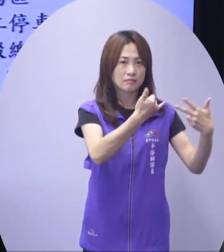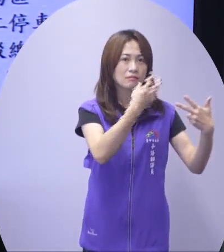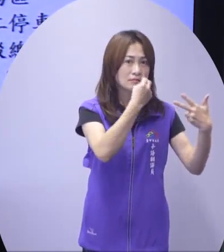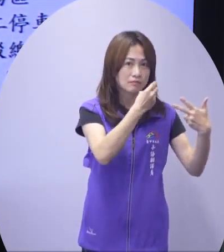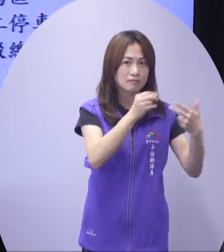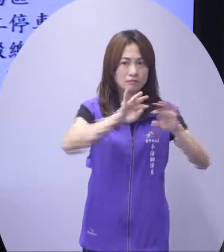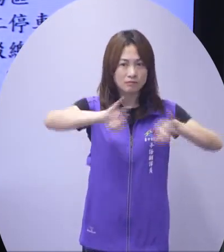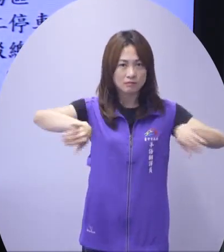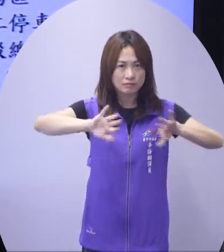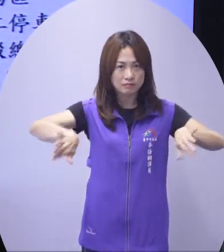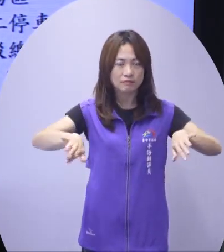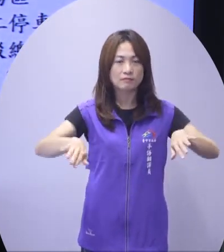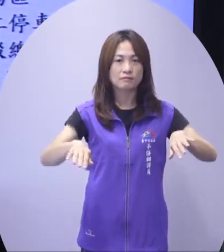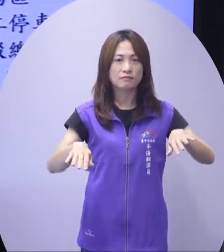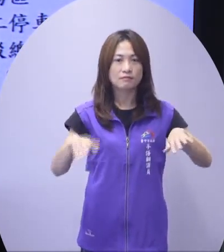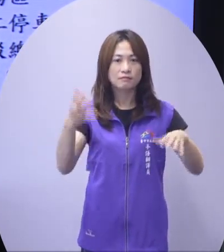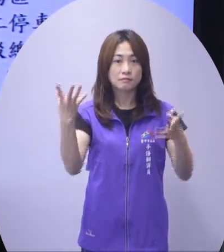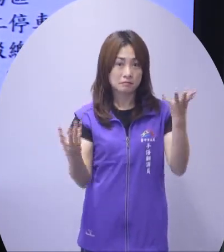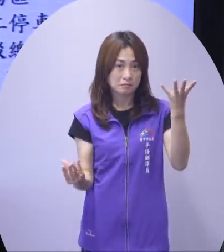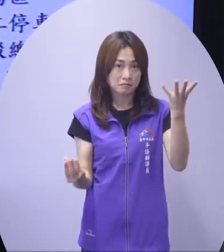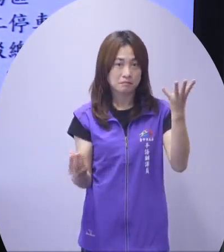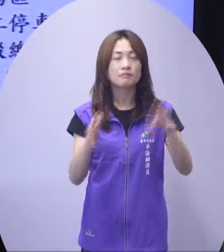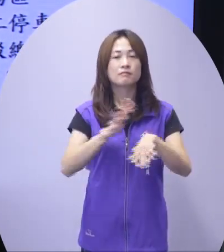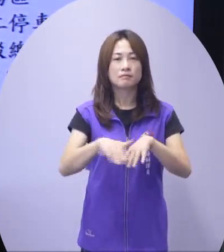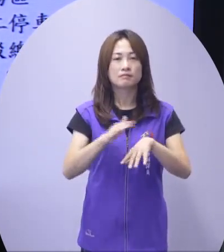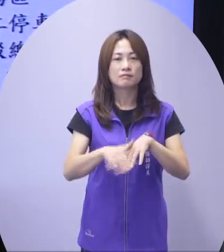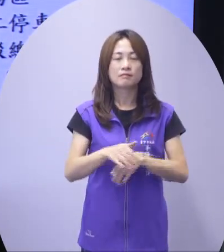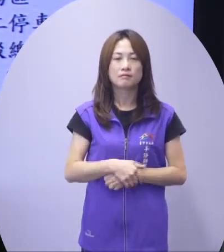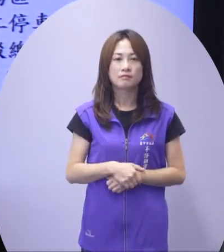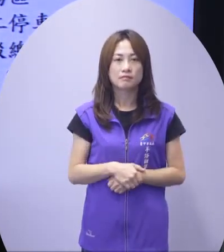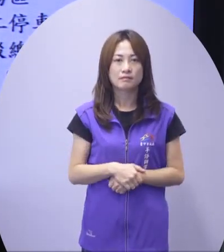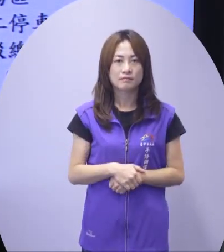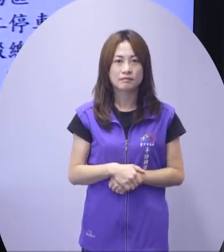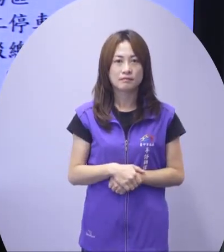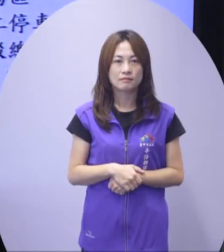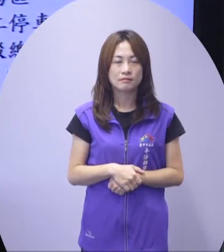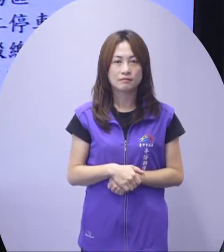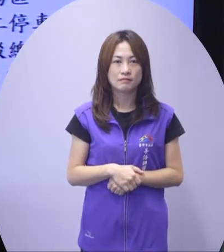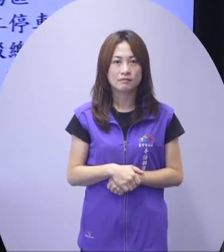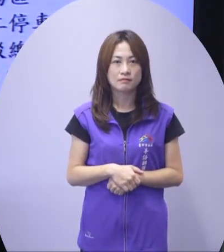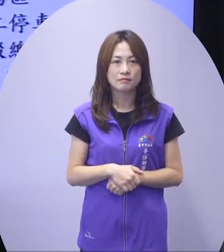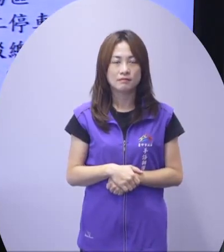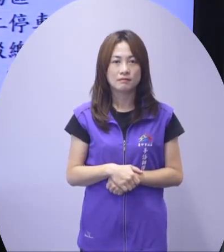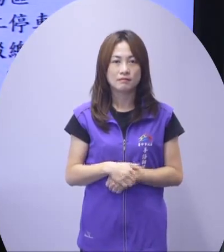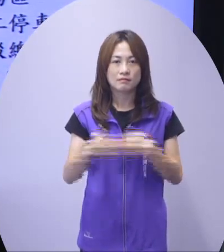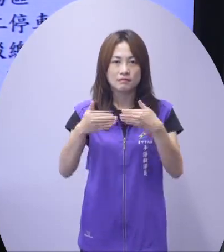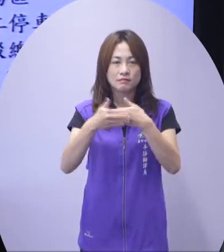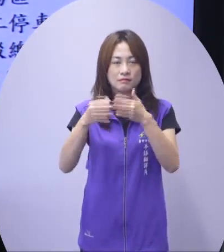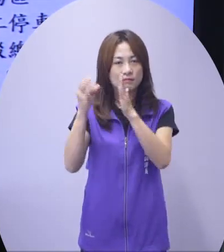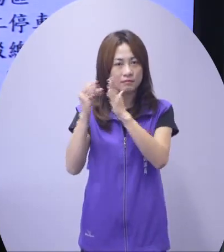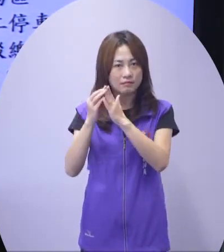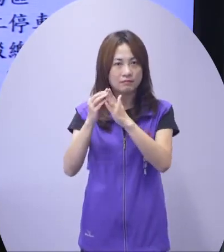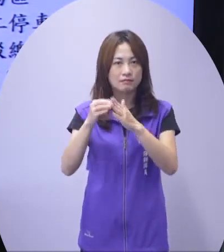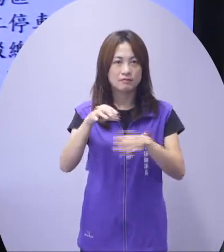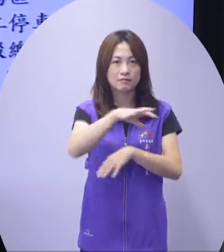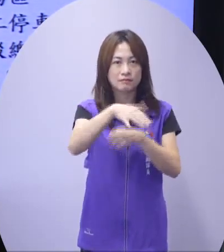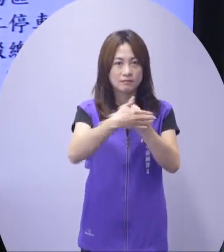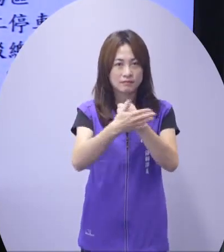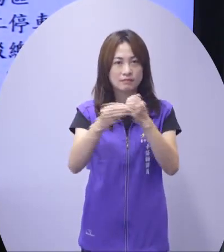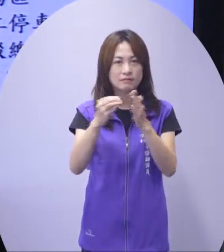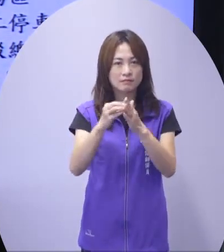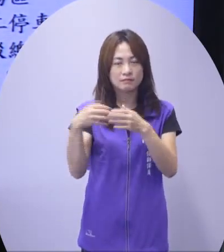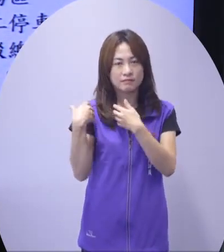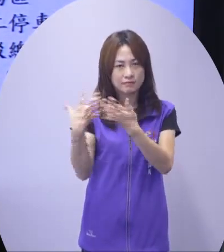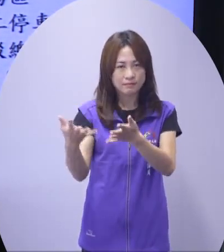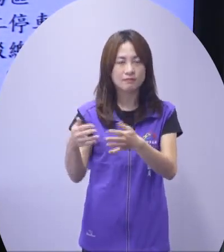驳跟流动厕所的这样的规划，这个是交通局跟环保局的协助来规划设